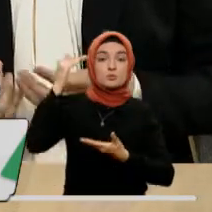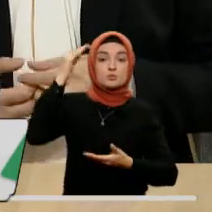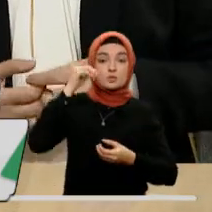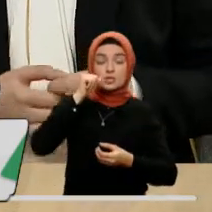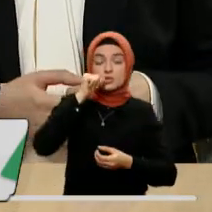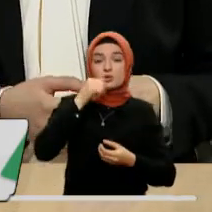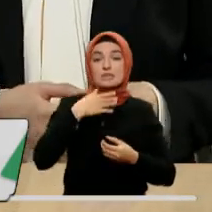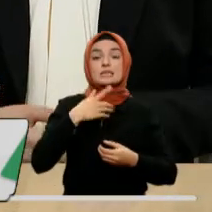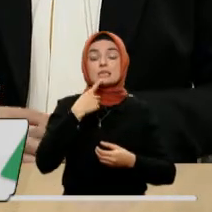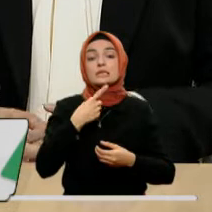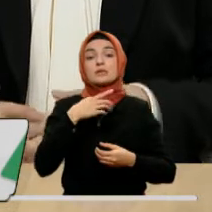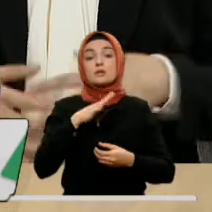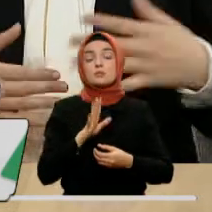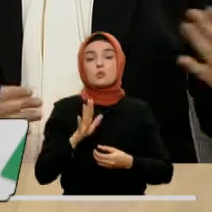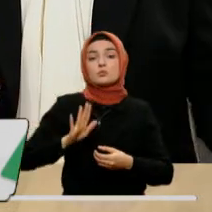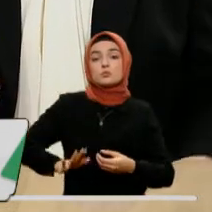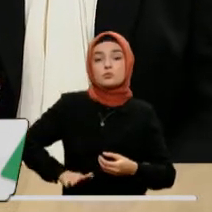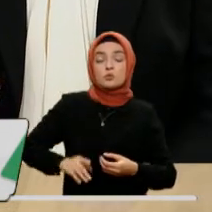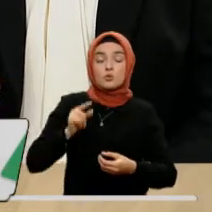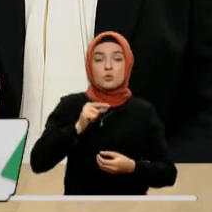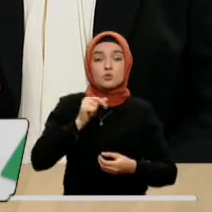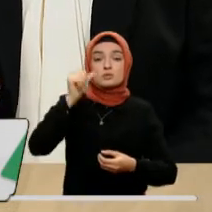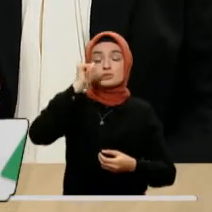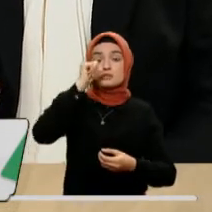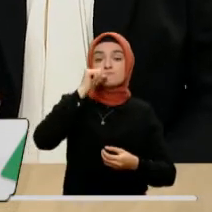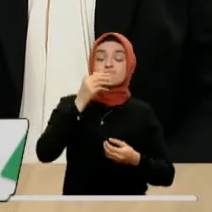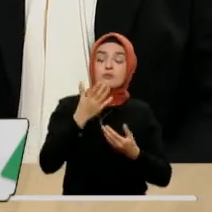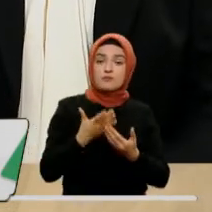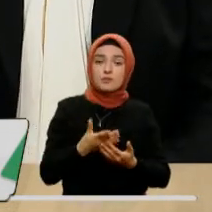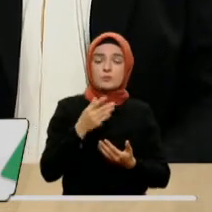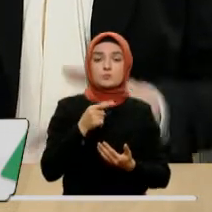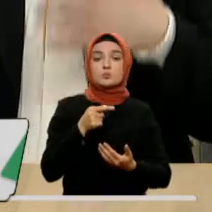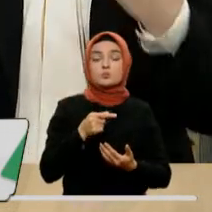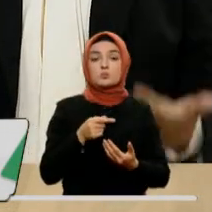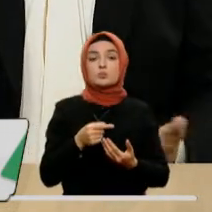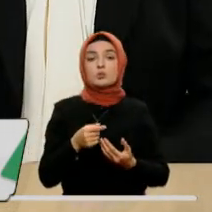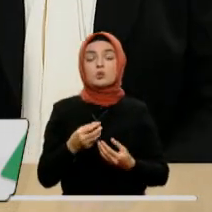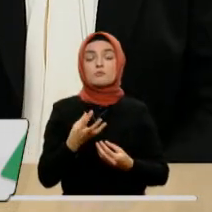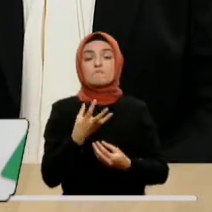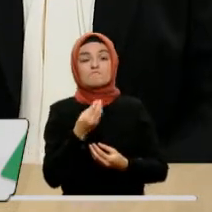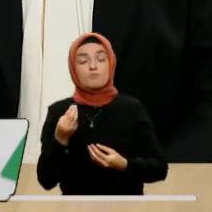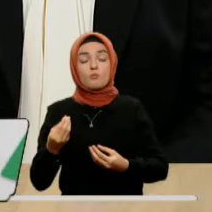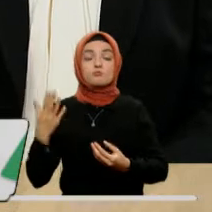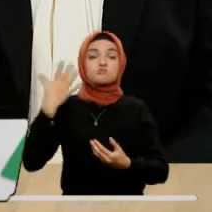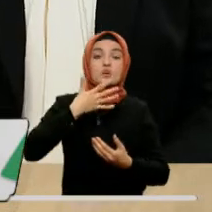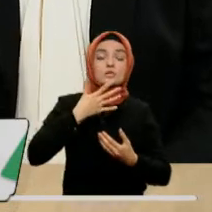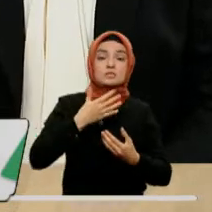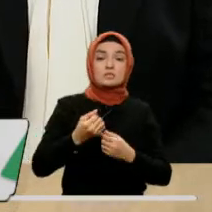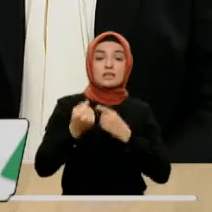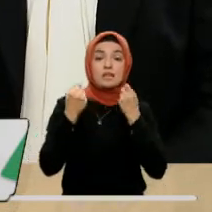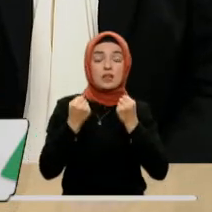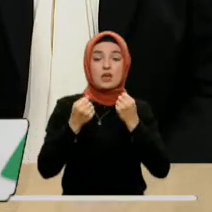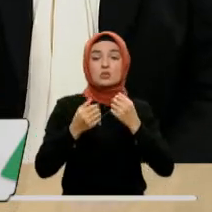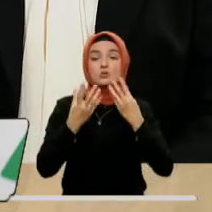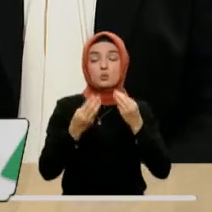diyemiyorum artık. Çocuklar çok fazla o gazlı içecekleri tüketiyor. Bunlar da haliyle ekstra enerji olarak dönüyor. Bu haliyle